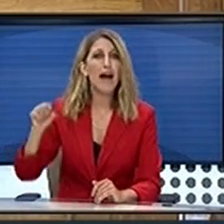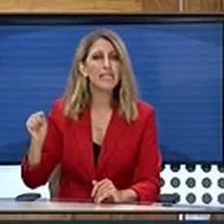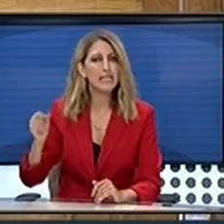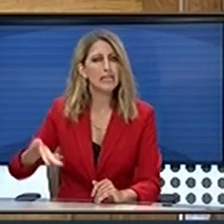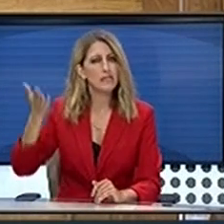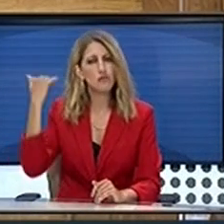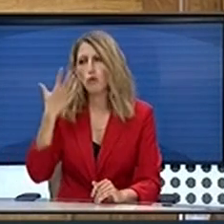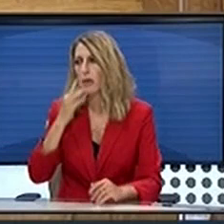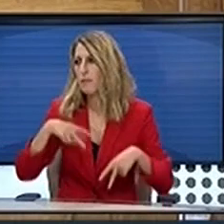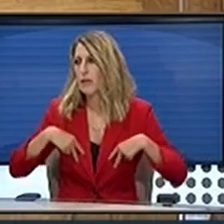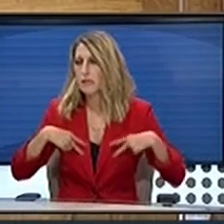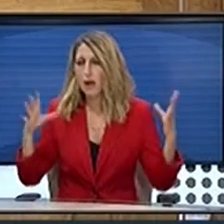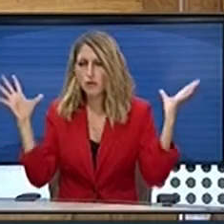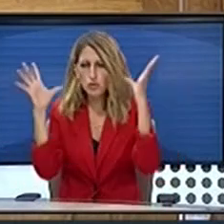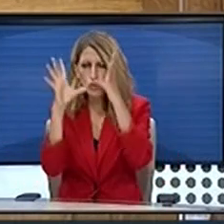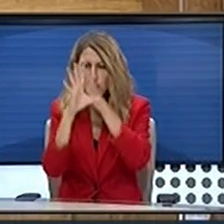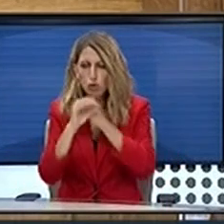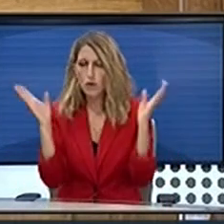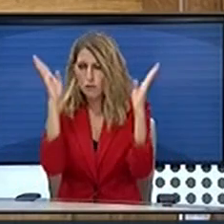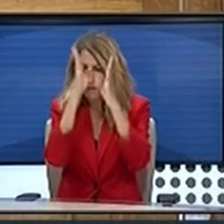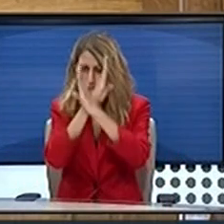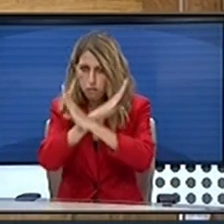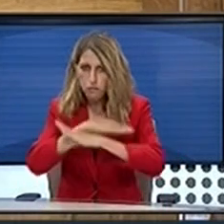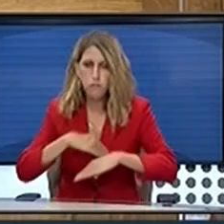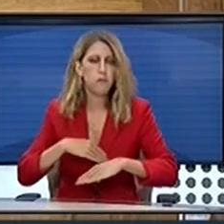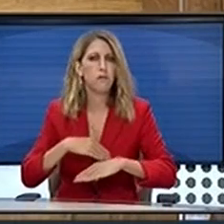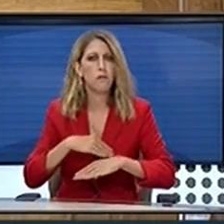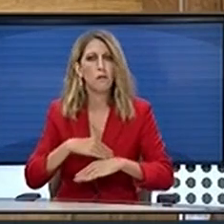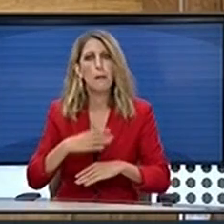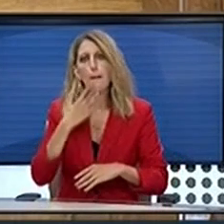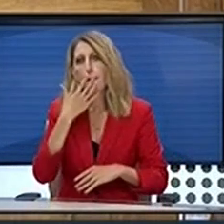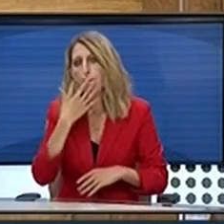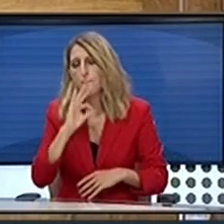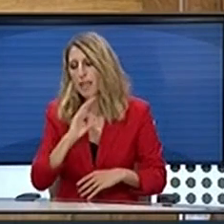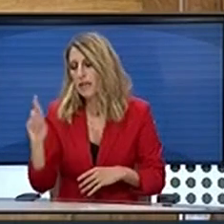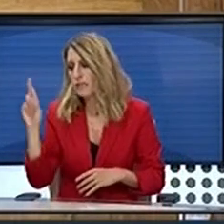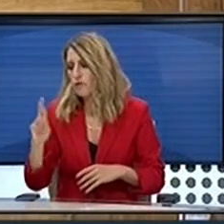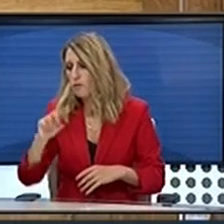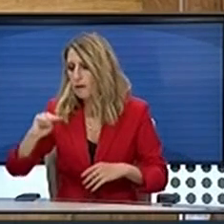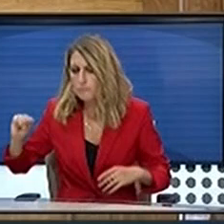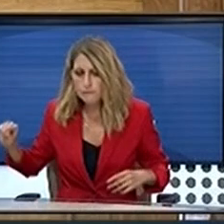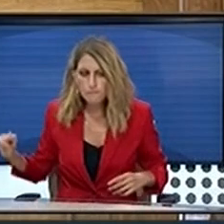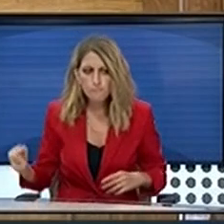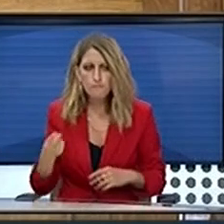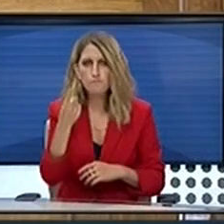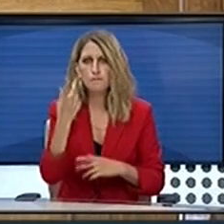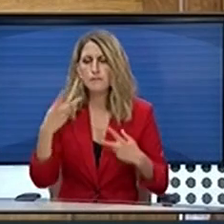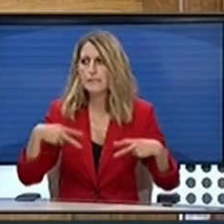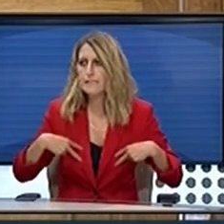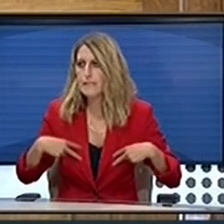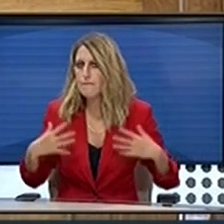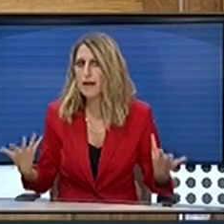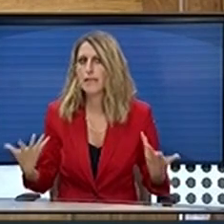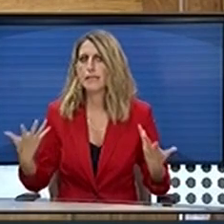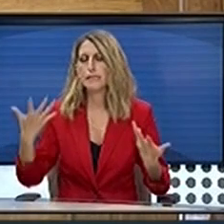ακόμα και εναντίον της κυβέρνησής μας, γιατί ήμασταν τότε μαζί με τον κύριο Ρουμπάτη να παίζει σημαντικό ρόλο.